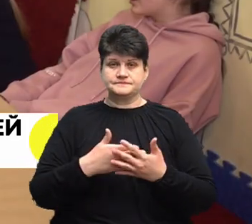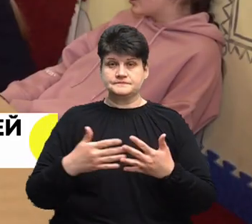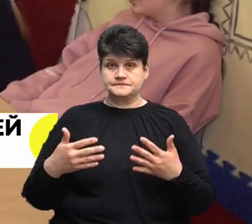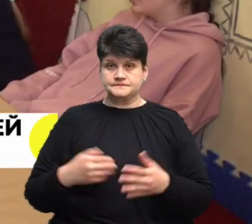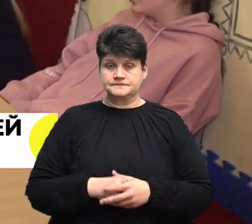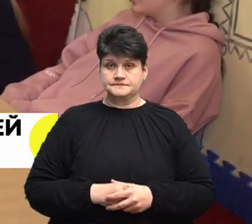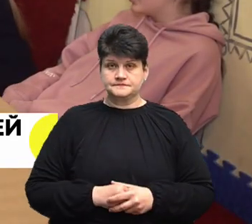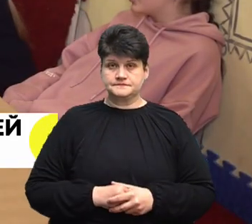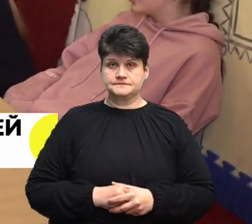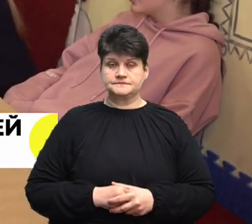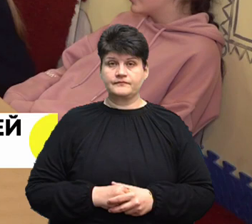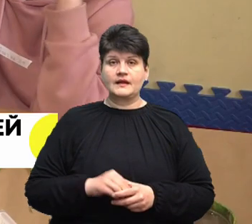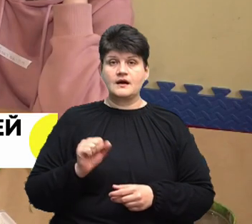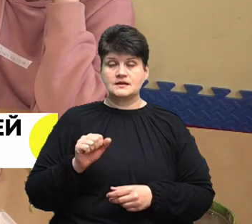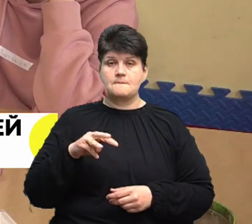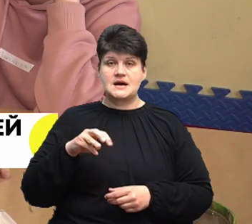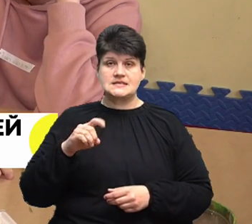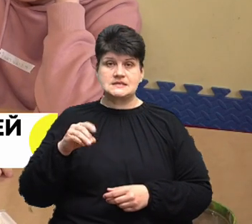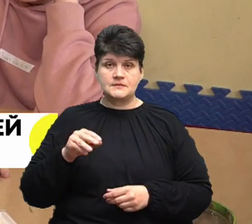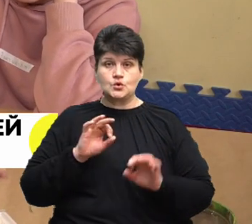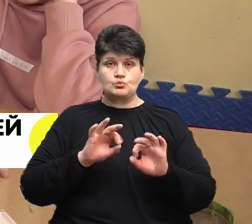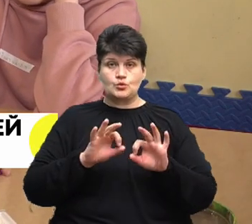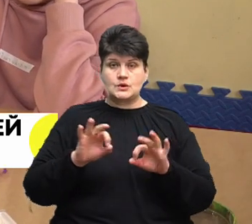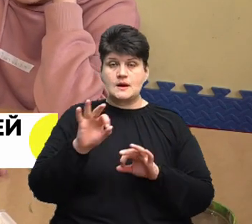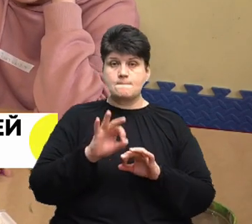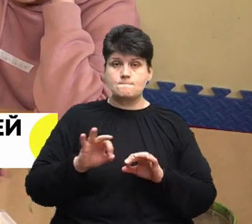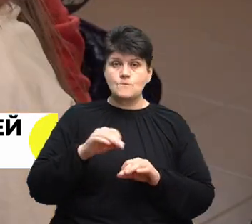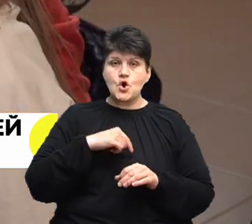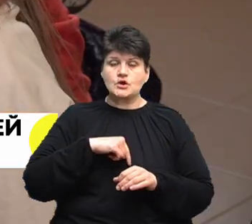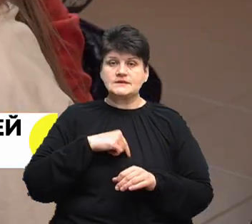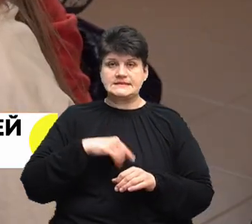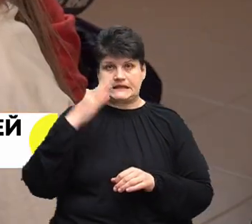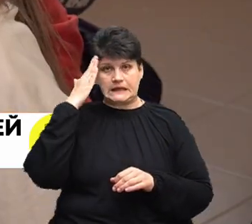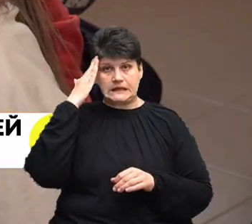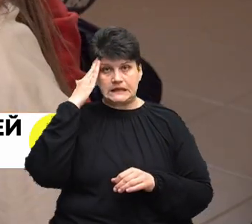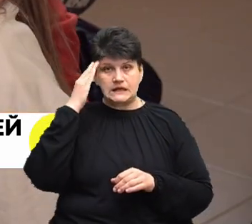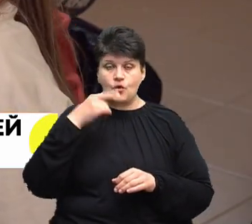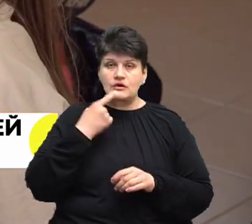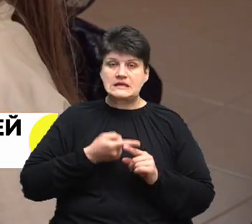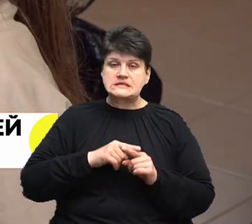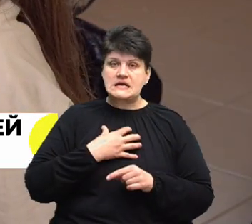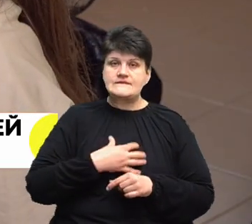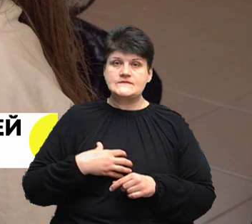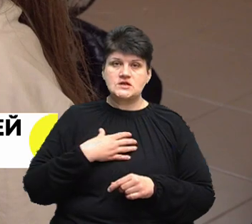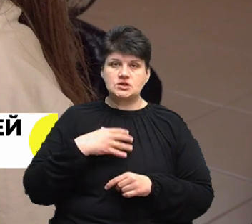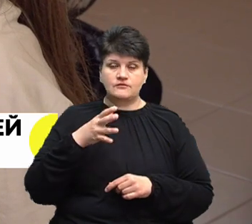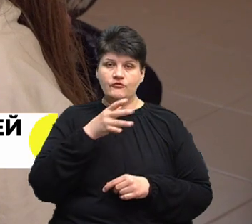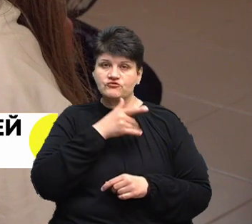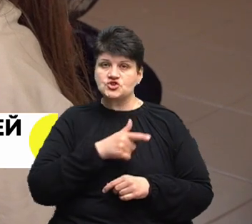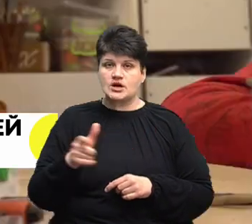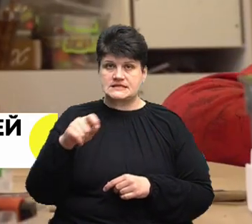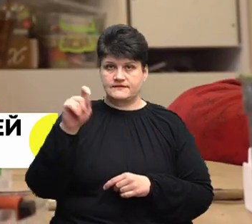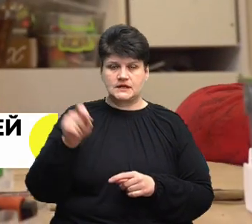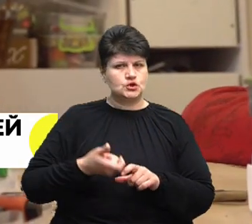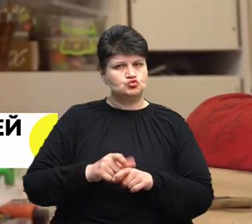Анна Мазепа-Іващук на заняттях розповідає, зокрема, про емоційний інтелект. Каже, це важливо під час війни. Дуже видно